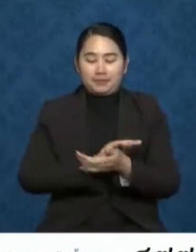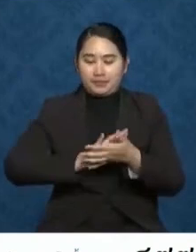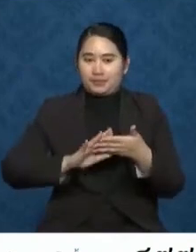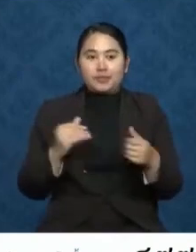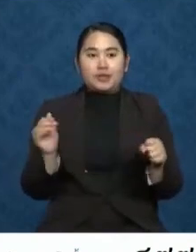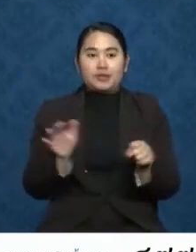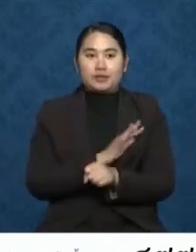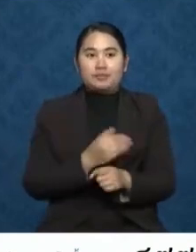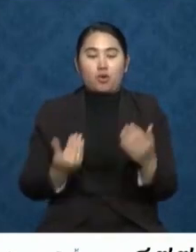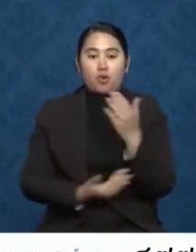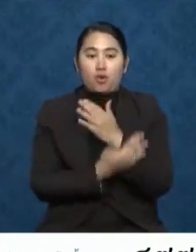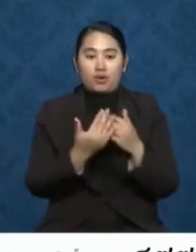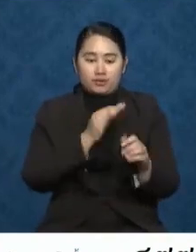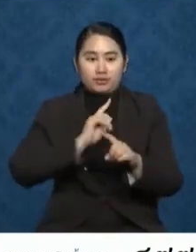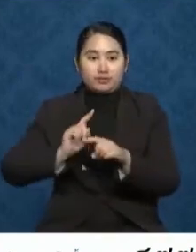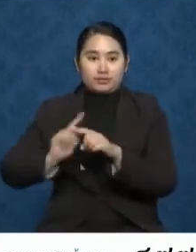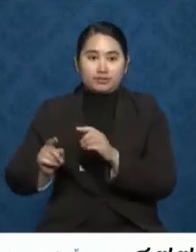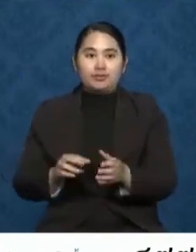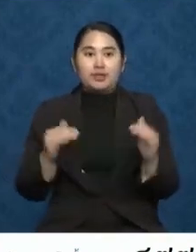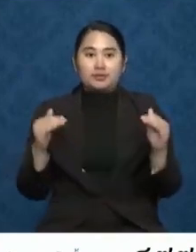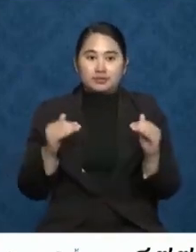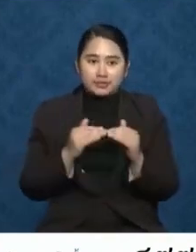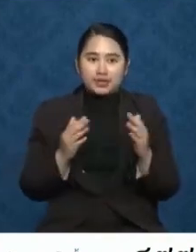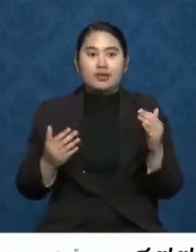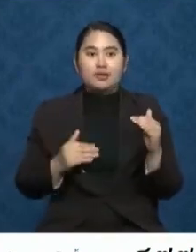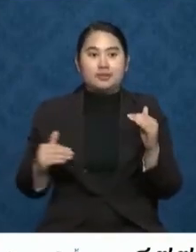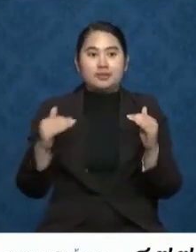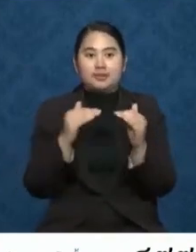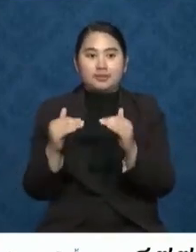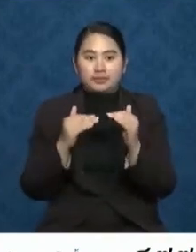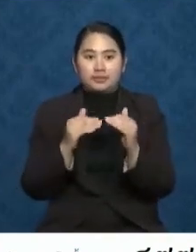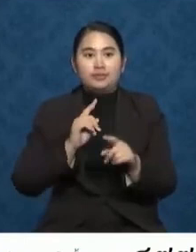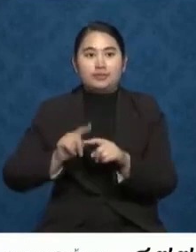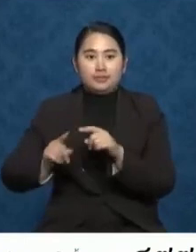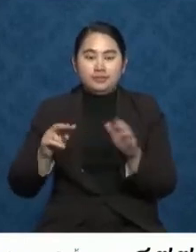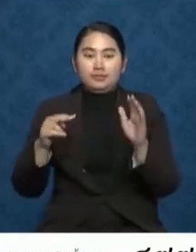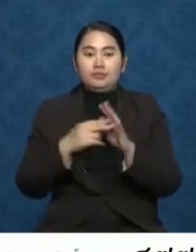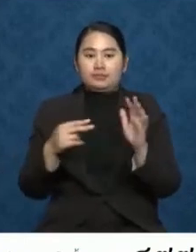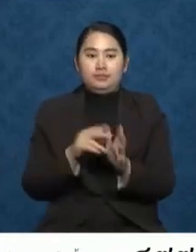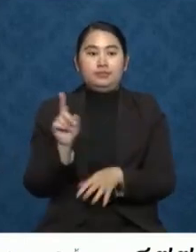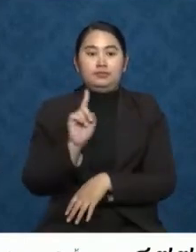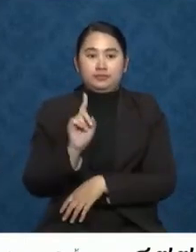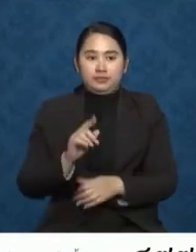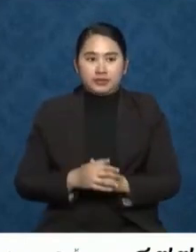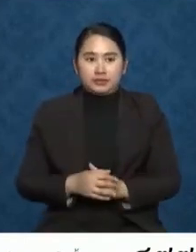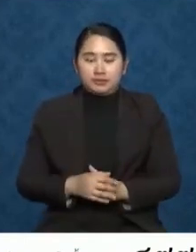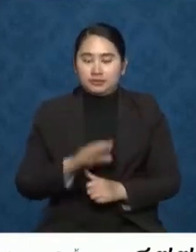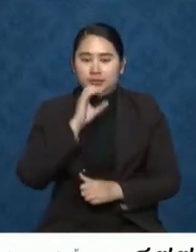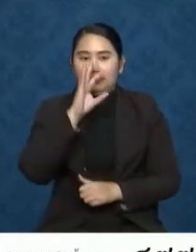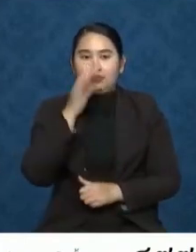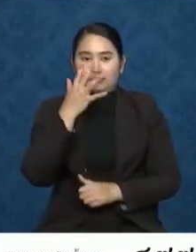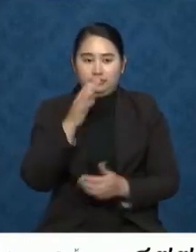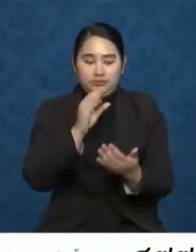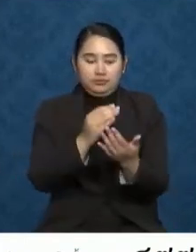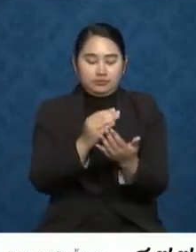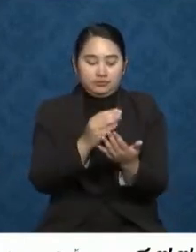าถึงโอกาสต่างๆเหล่านั้นความเสมอภาคความเท่าเทียมต่างๆเหล่านั้นอย่างมีความหมายท่านไม่พูดเลยท่าน